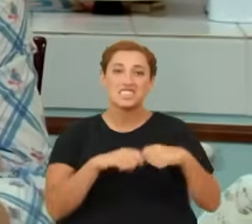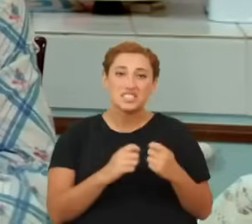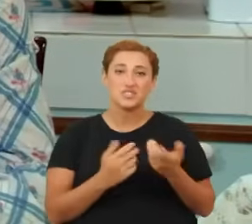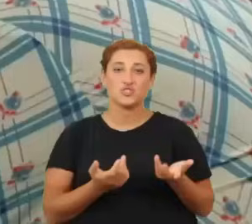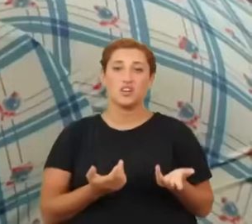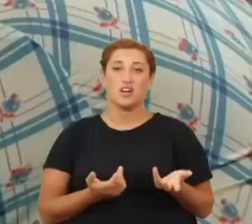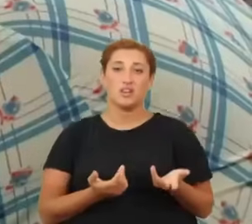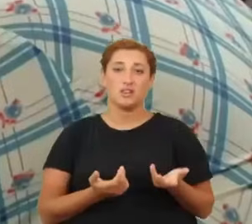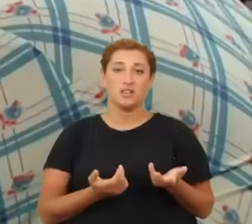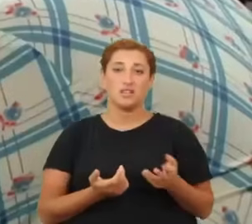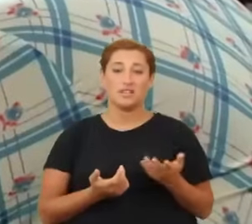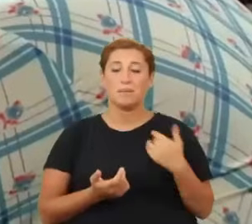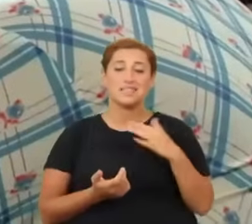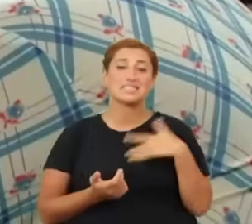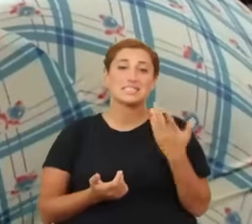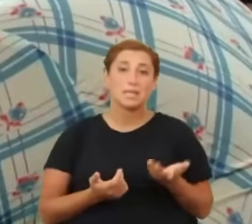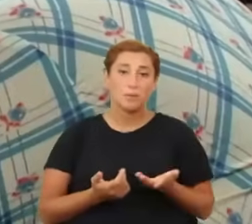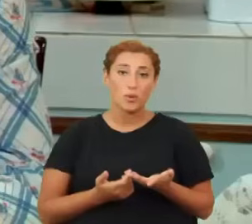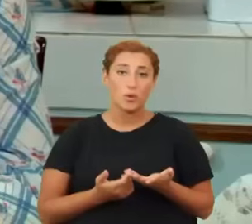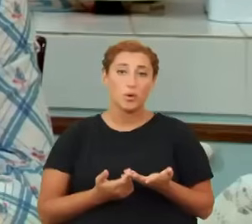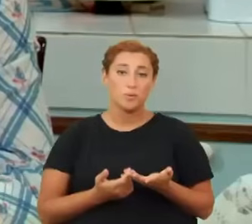Kırılacak. Ben istemiyorum.